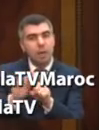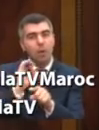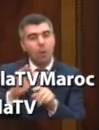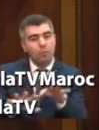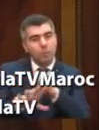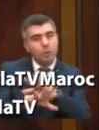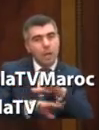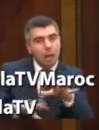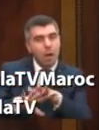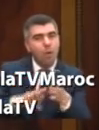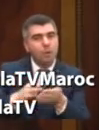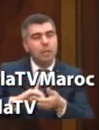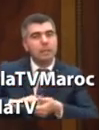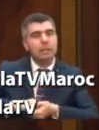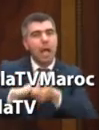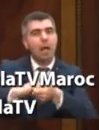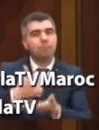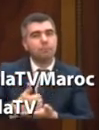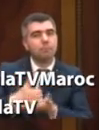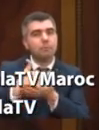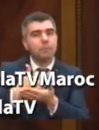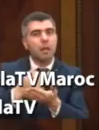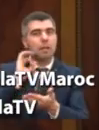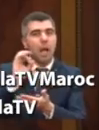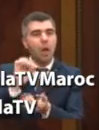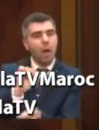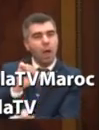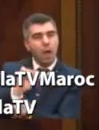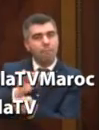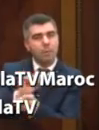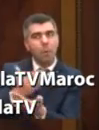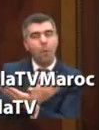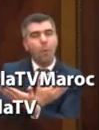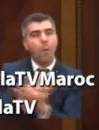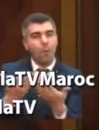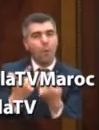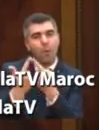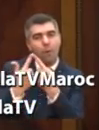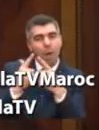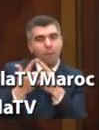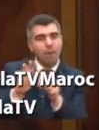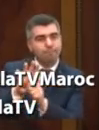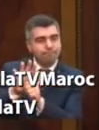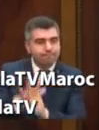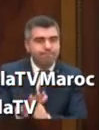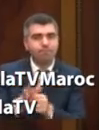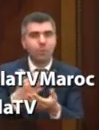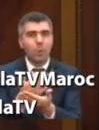والرسمية من أجل دعم وإسناد الأسرى الفلسطينيين فيما يتعرضون له من خروقات